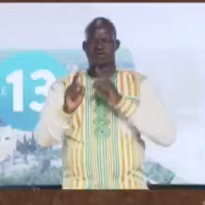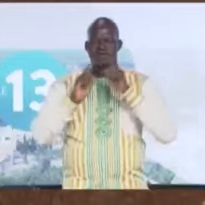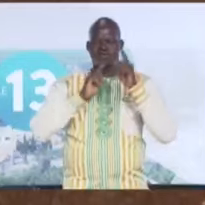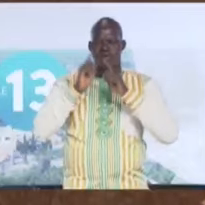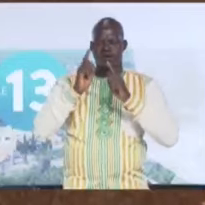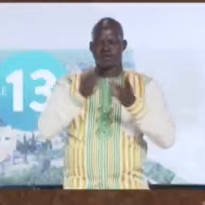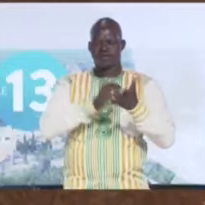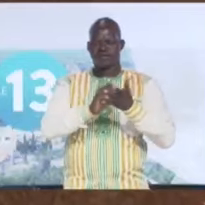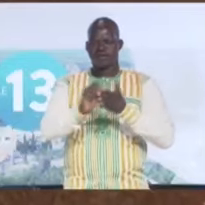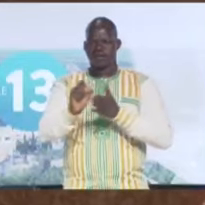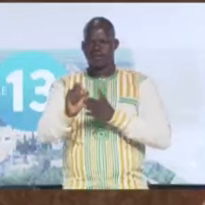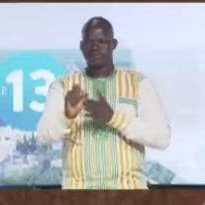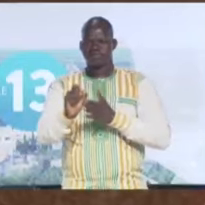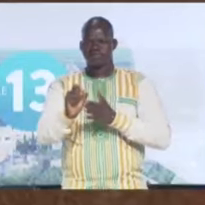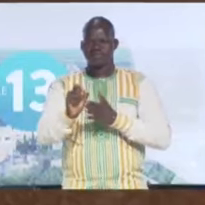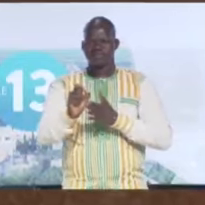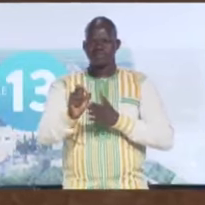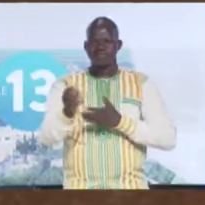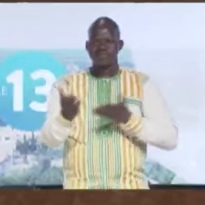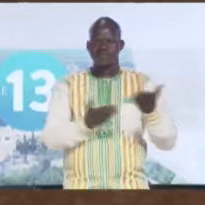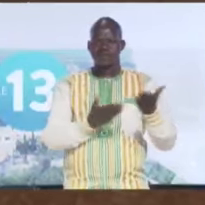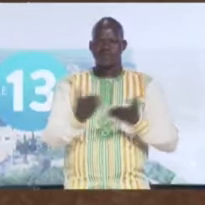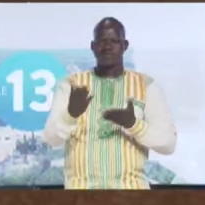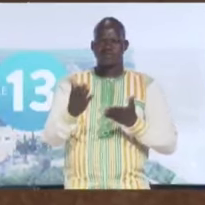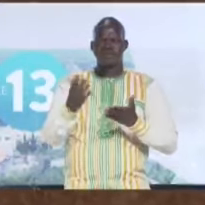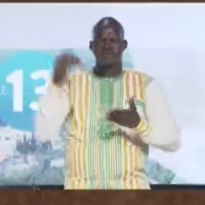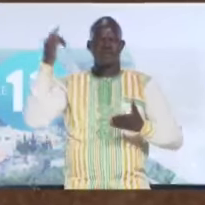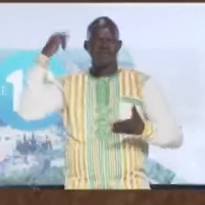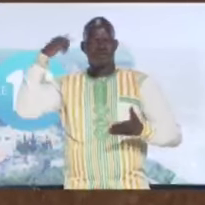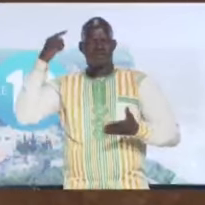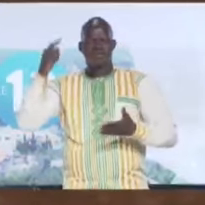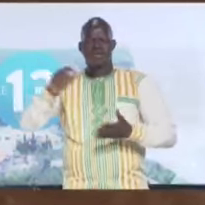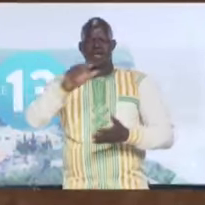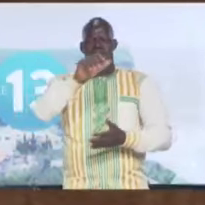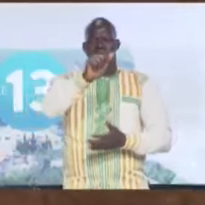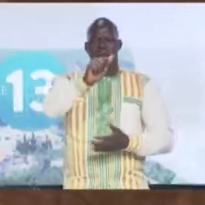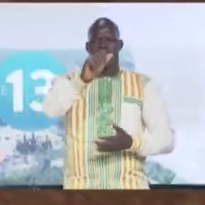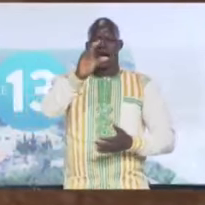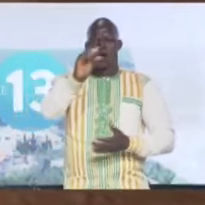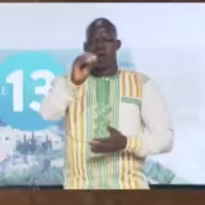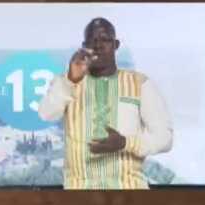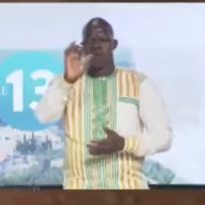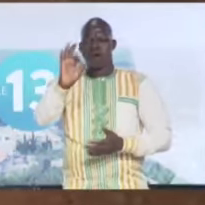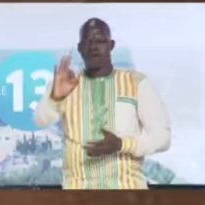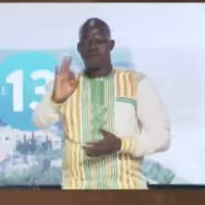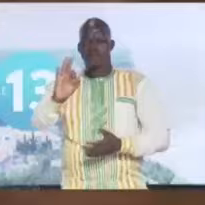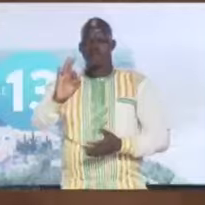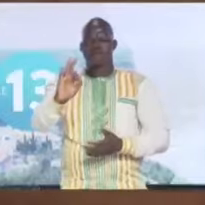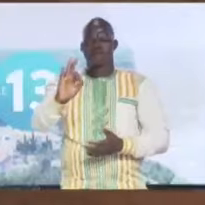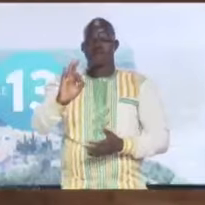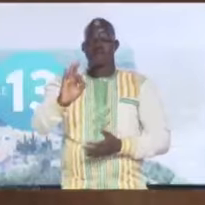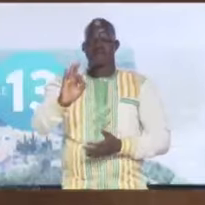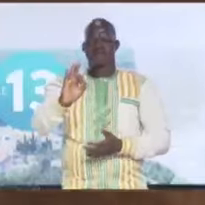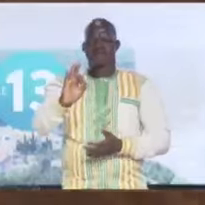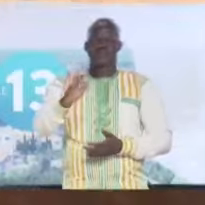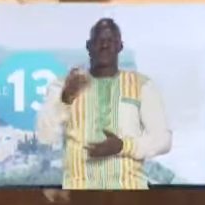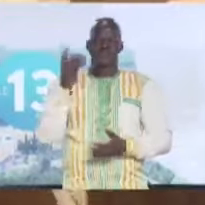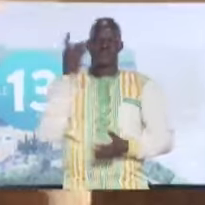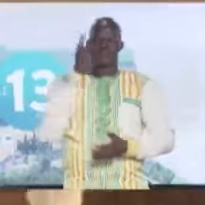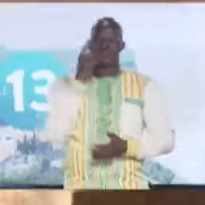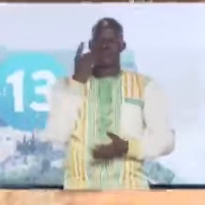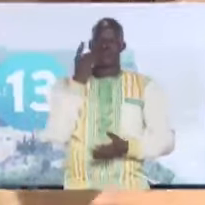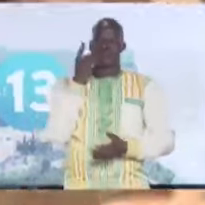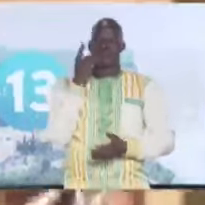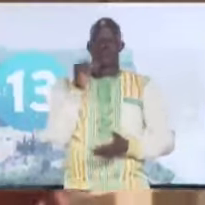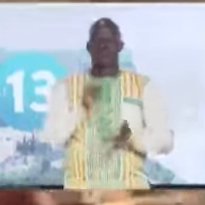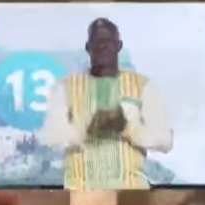écrit Service géographique de l'AOF, la station astronomique. Voilà. Donc, on s'est